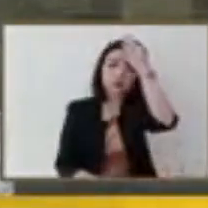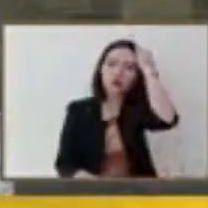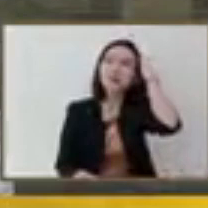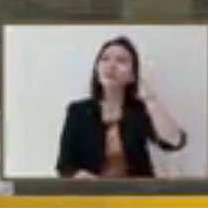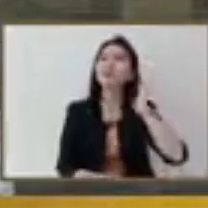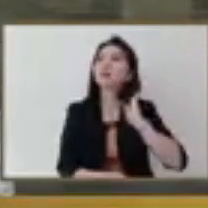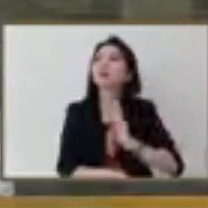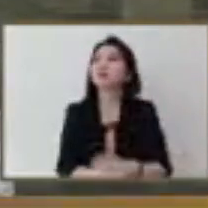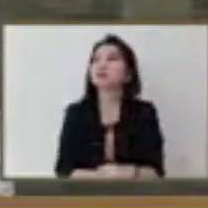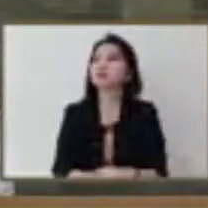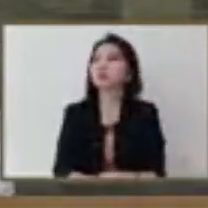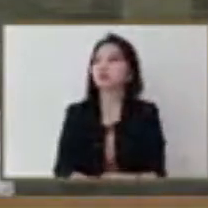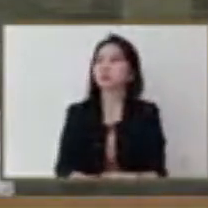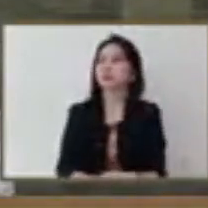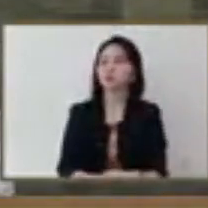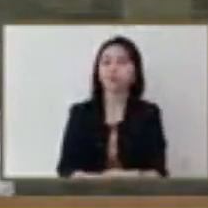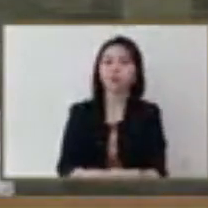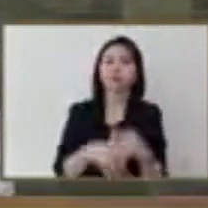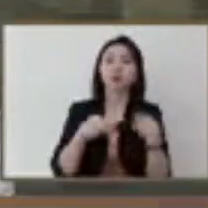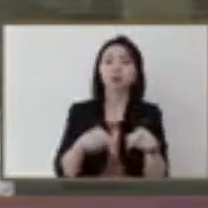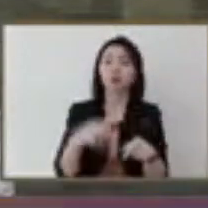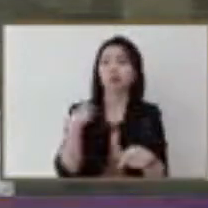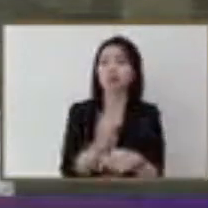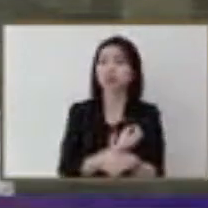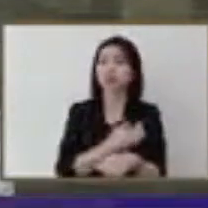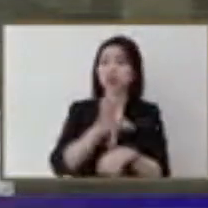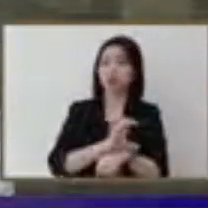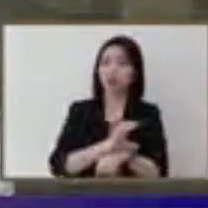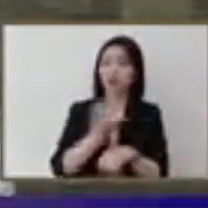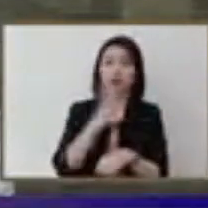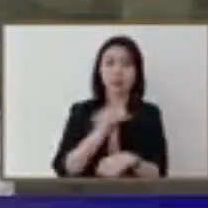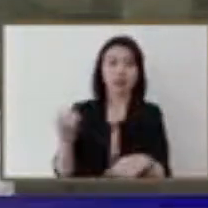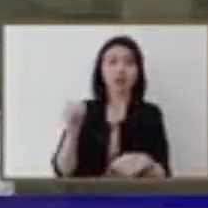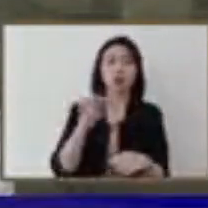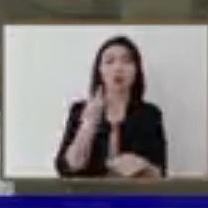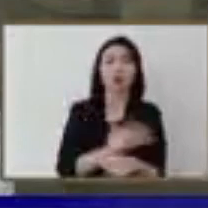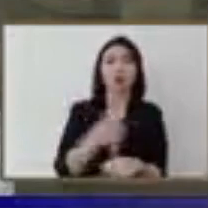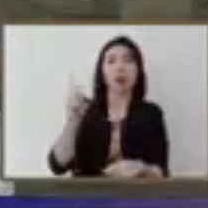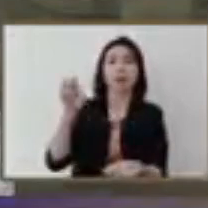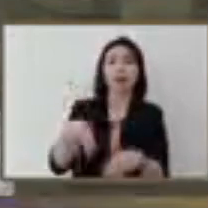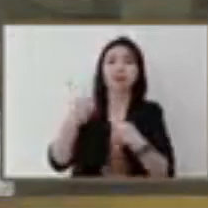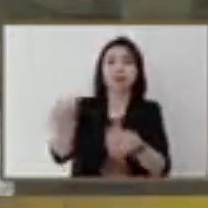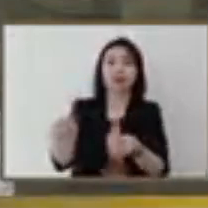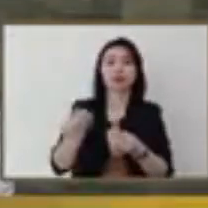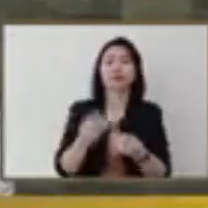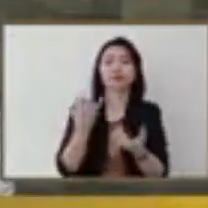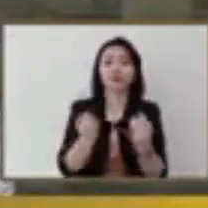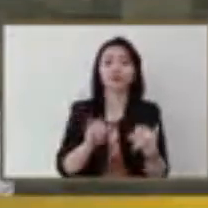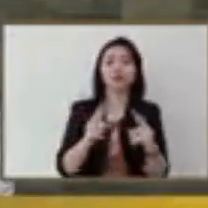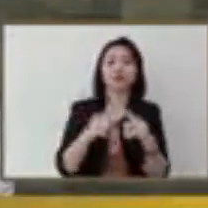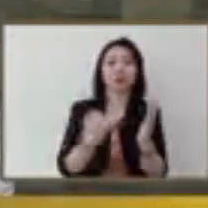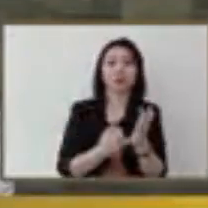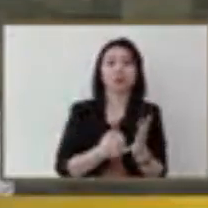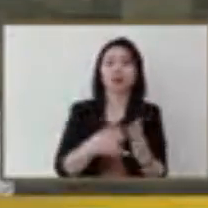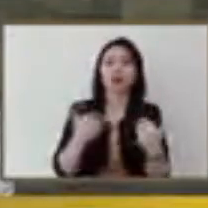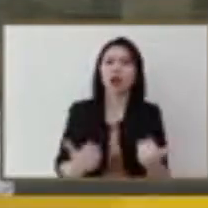is what we have and this is our church, mga kapatid. And this is what we don't wanna miss, no? Kasi, now listen, if you're teaching